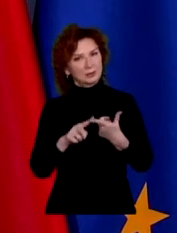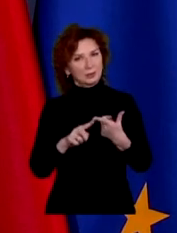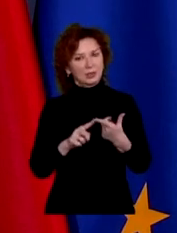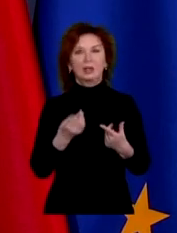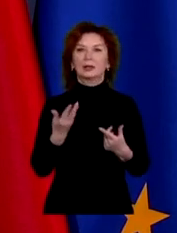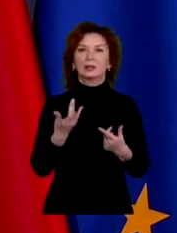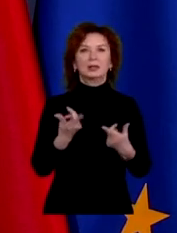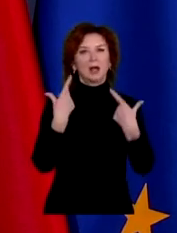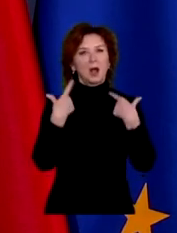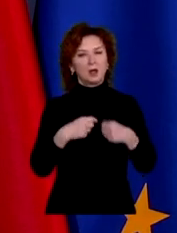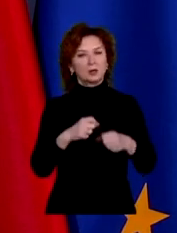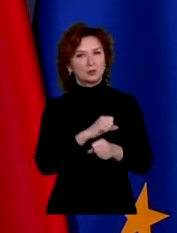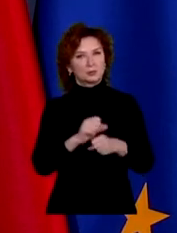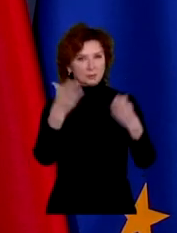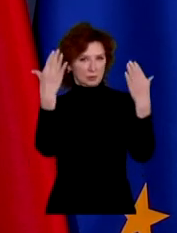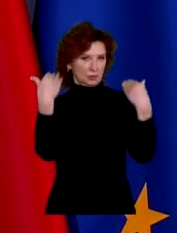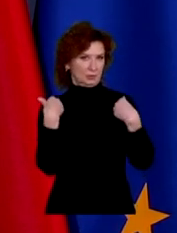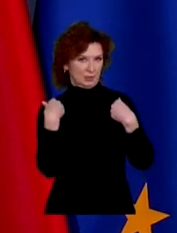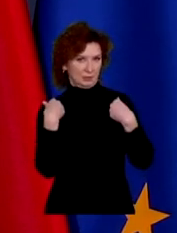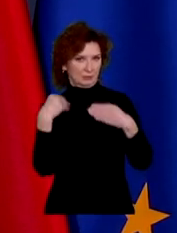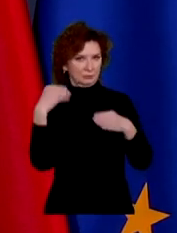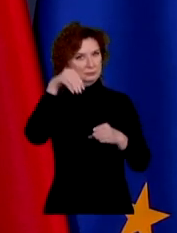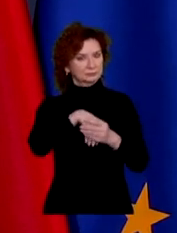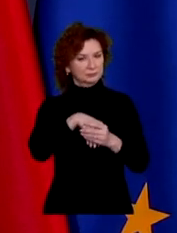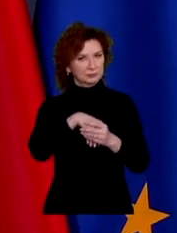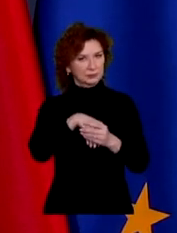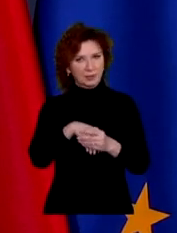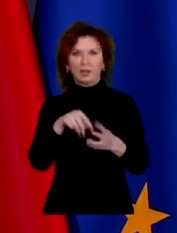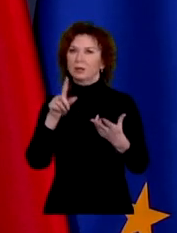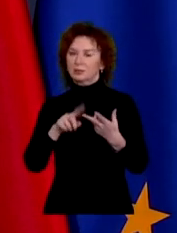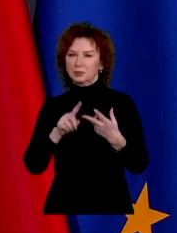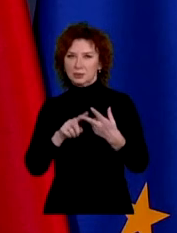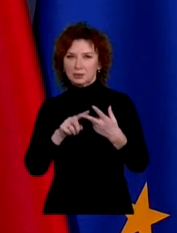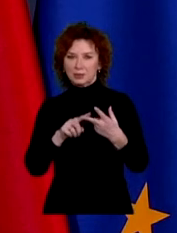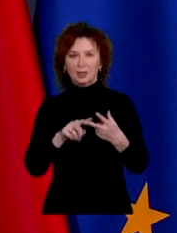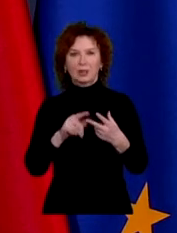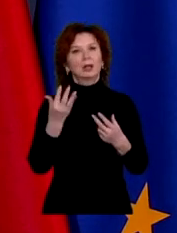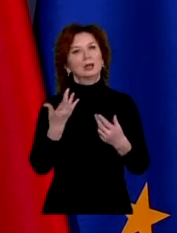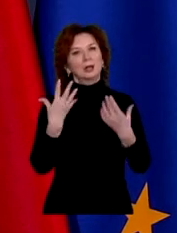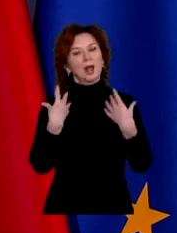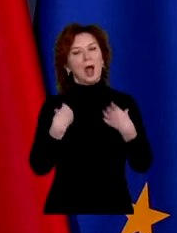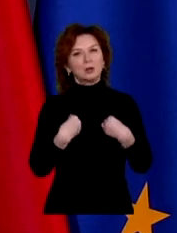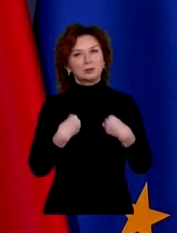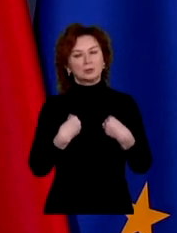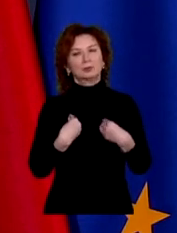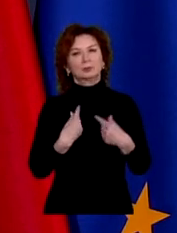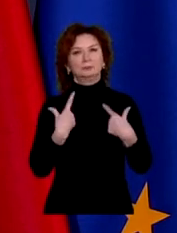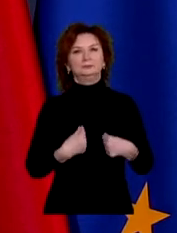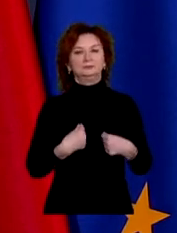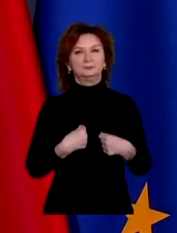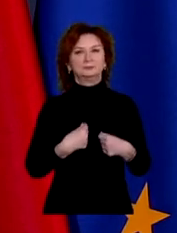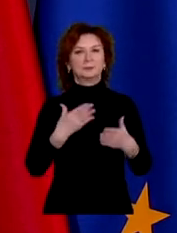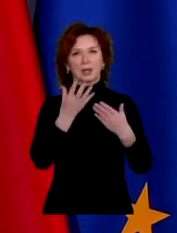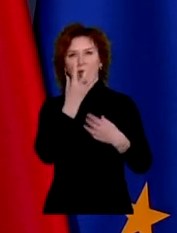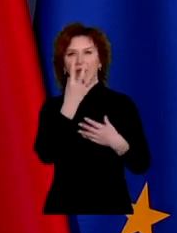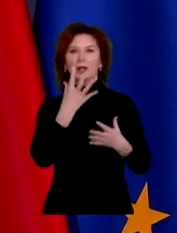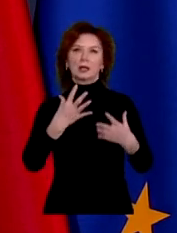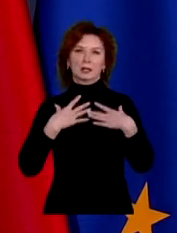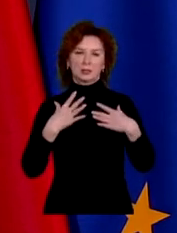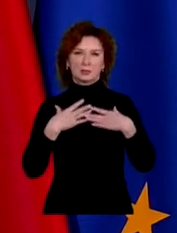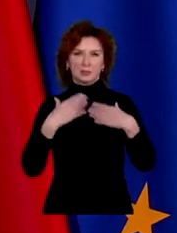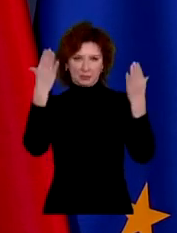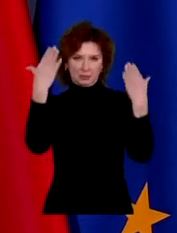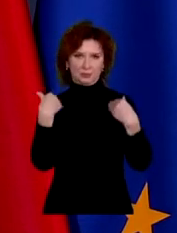są hospitalizowane oraz osób, które walczą o życie pod respiratorami. W związku z tym te czynniki pod kątem danych, które